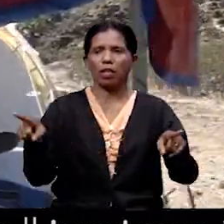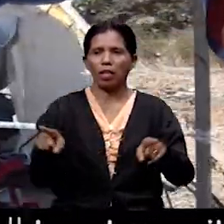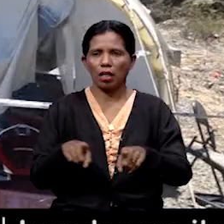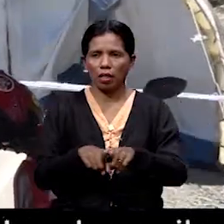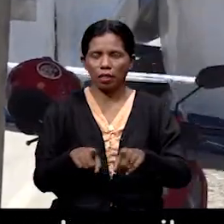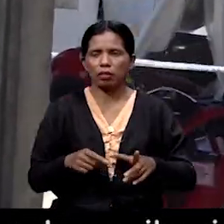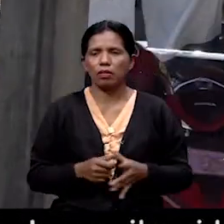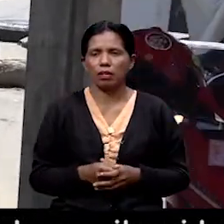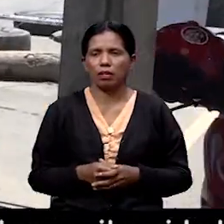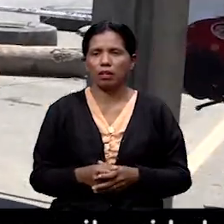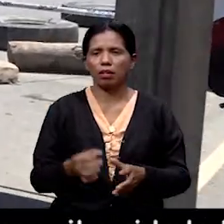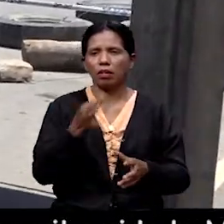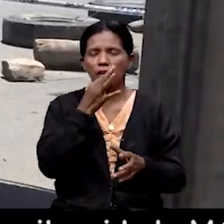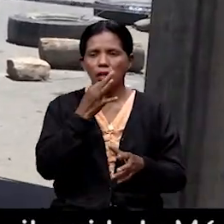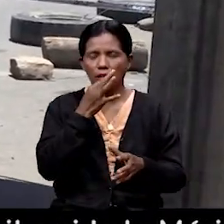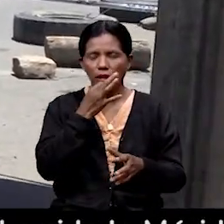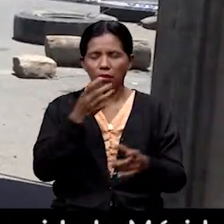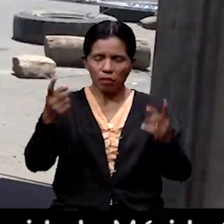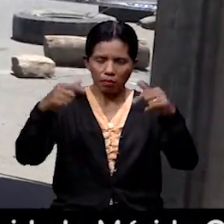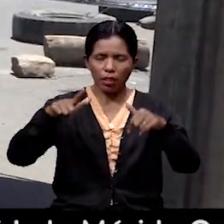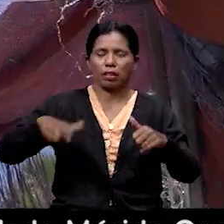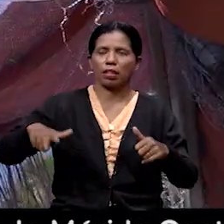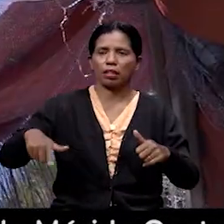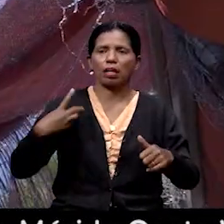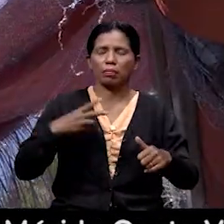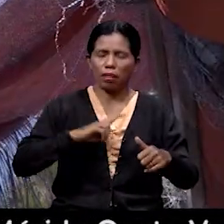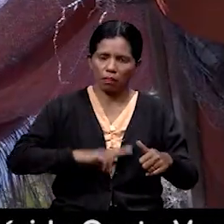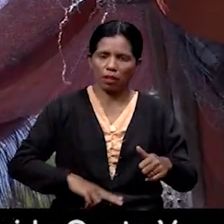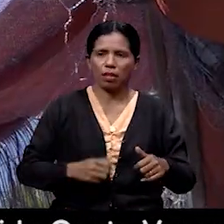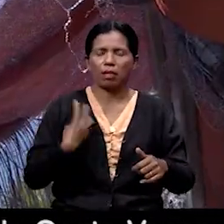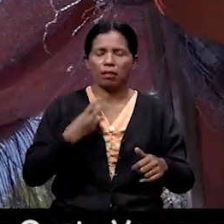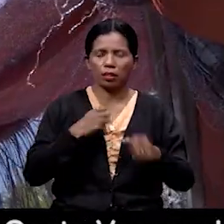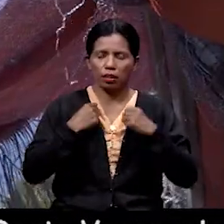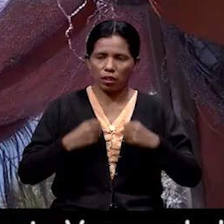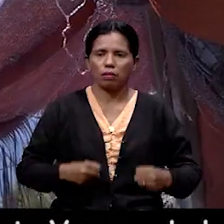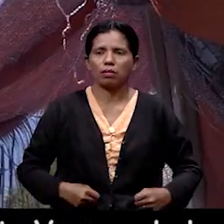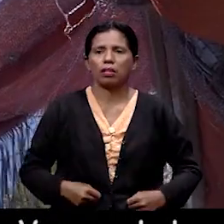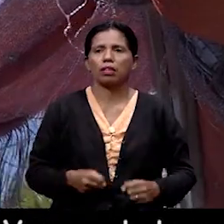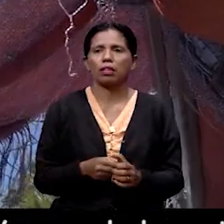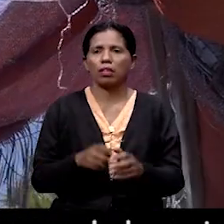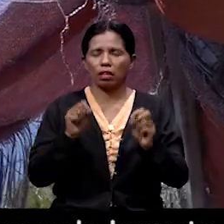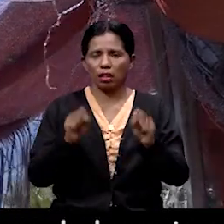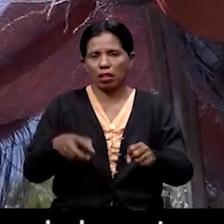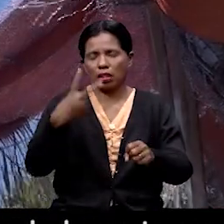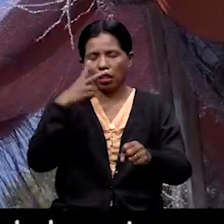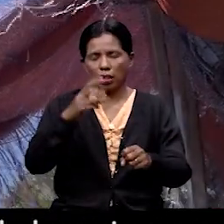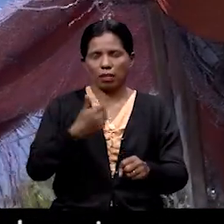be hahanemos cada vez mais tarde. Ami saudi, ami tem que hari ulu bam